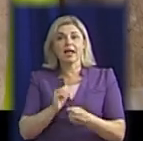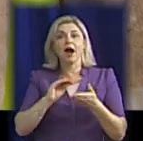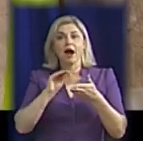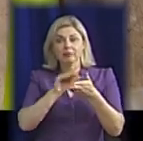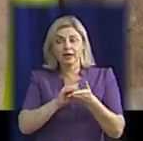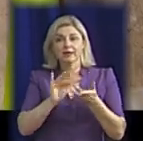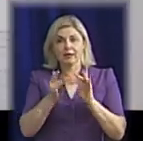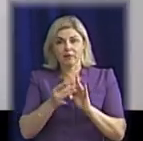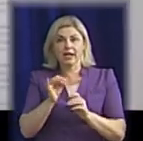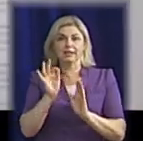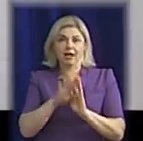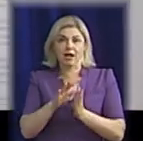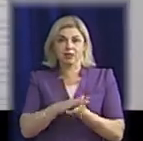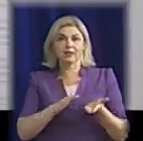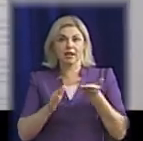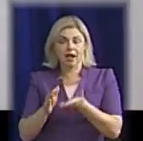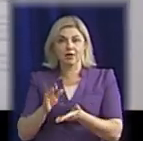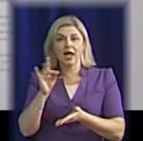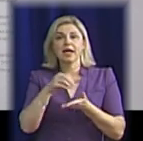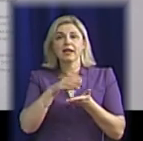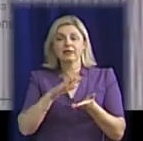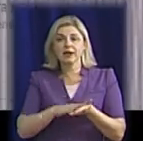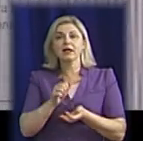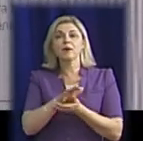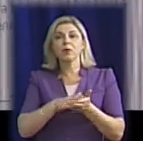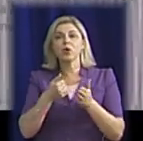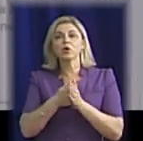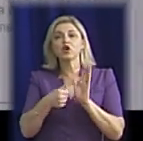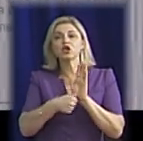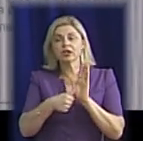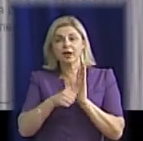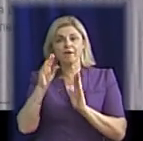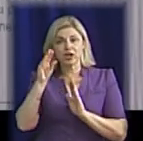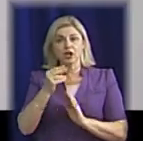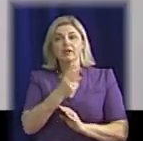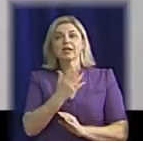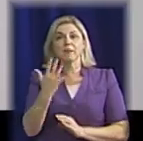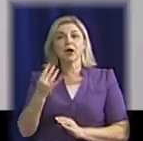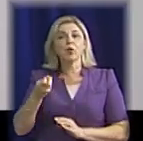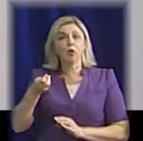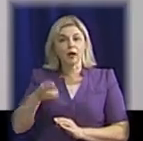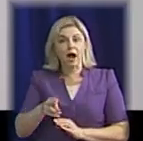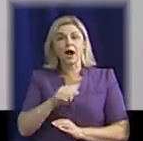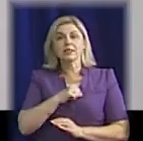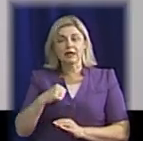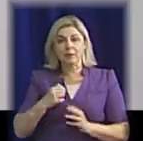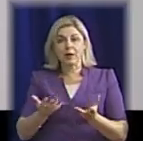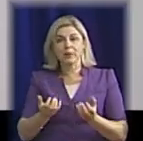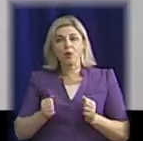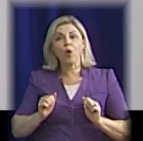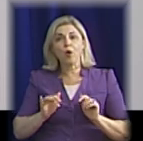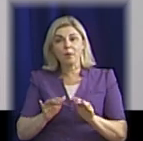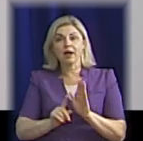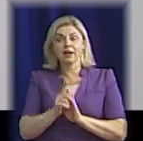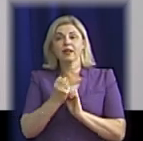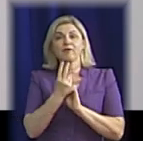подати заяви. Реєстрація електронних кабінетів триватиме до 6 вечора 25 липня. Сама ж приймальна кампанія розпочнеться